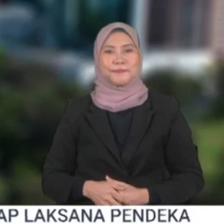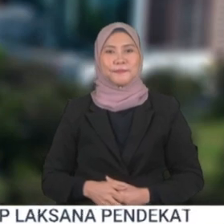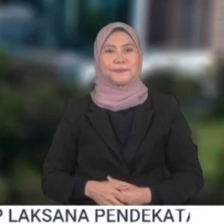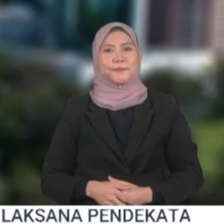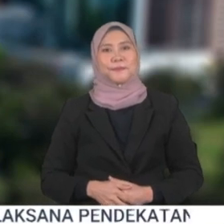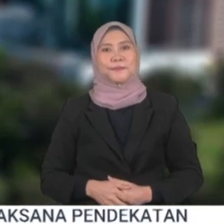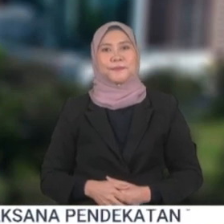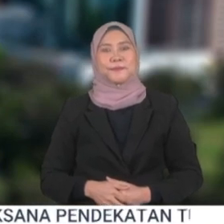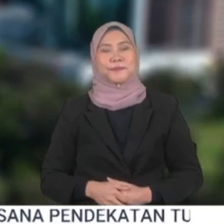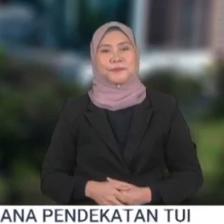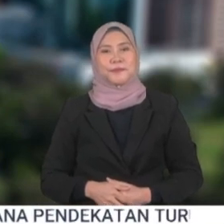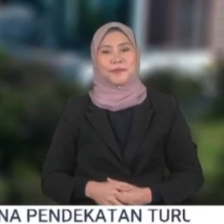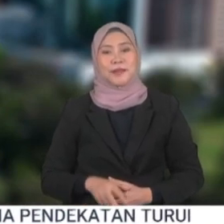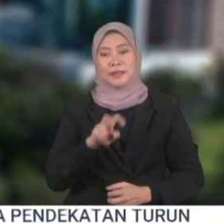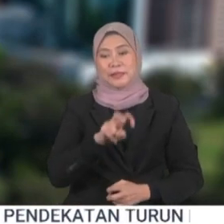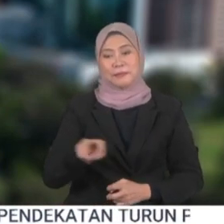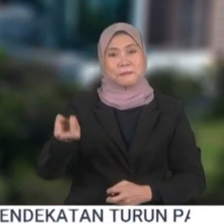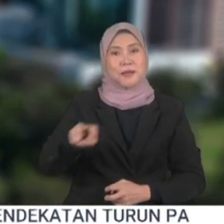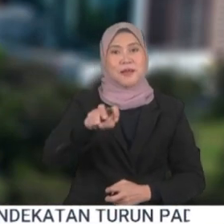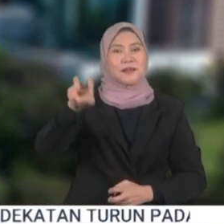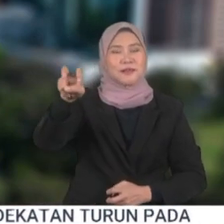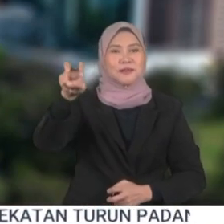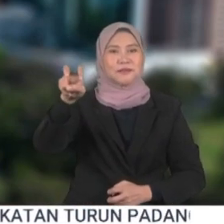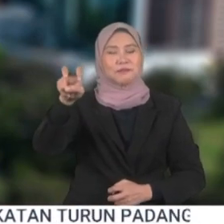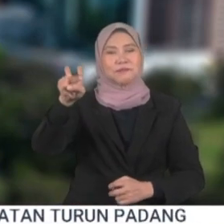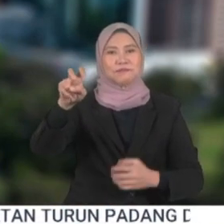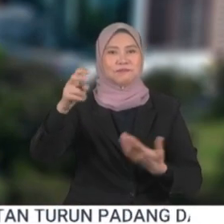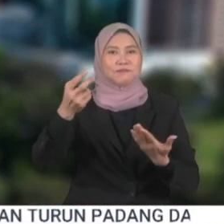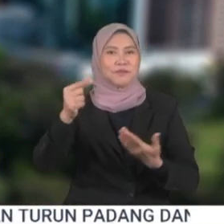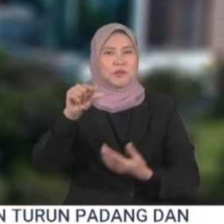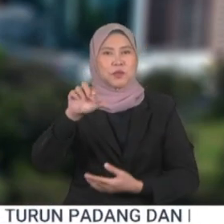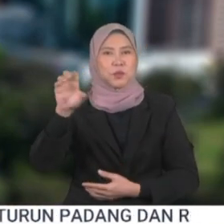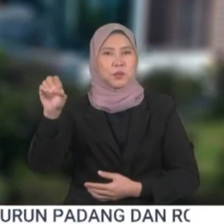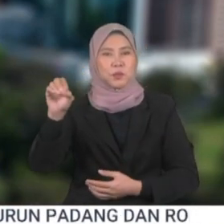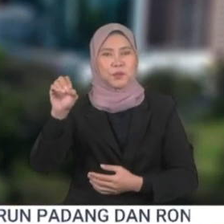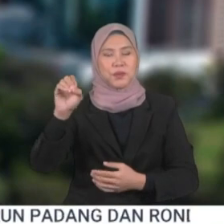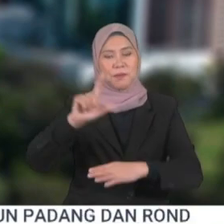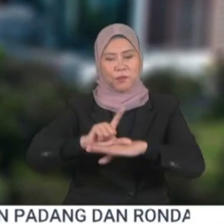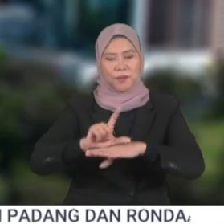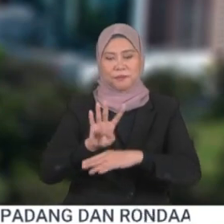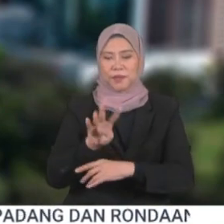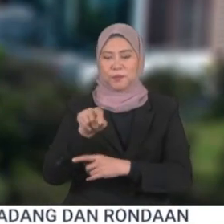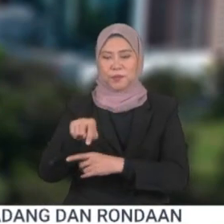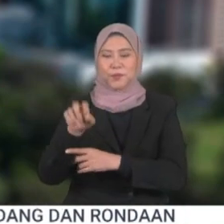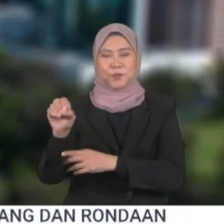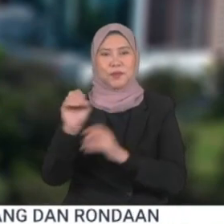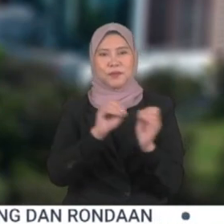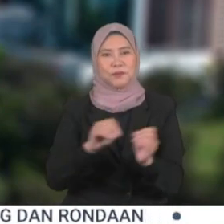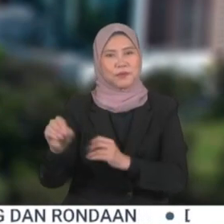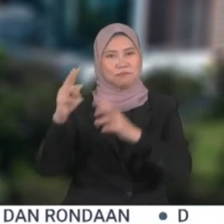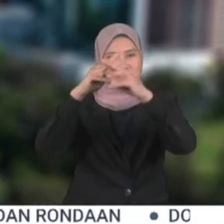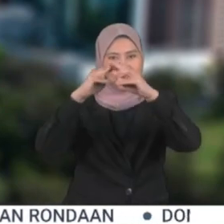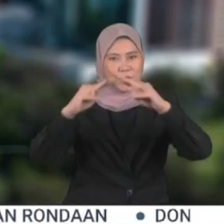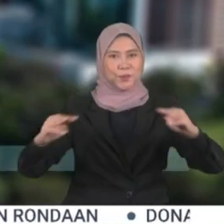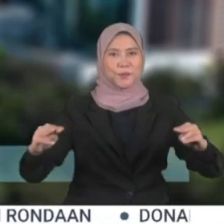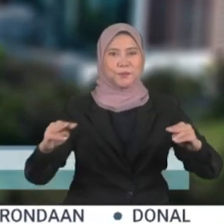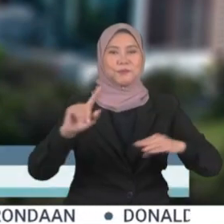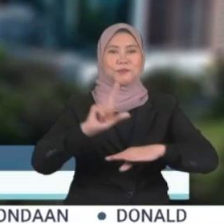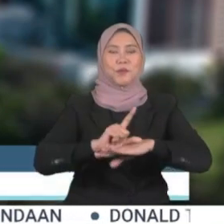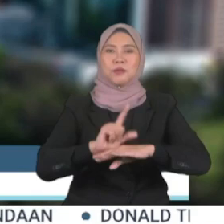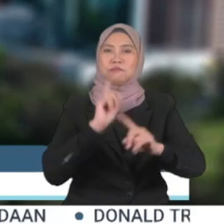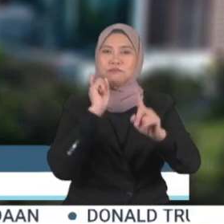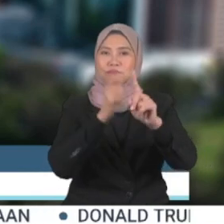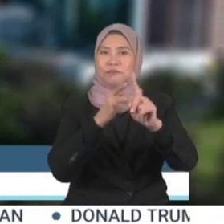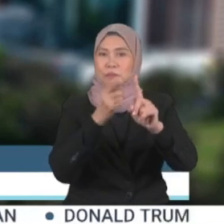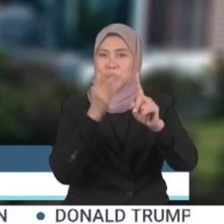FM Kembara Citra sejarah dan geowarisan Labuan 4.0 anjuran muzium Labuan langkah